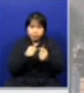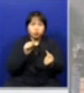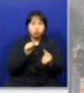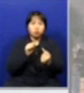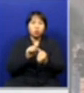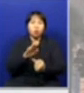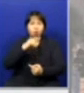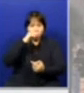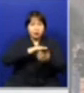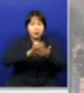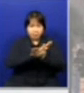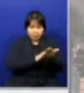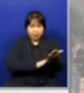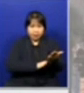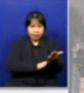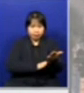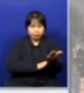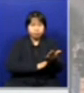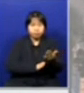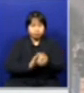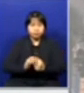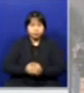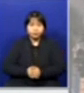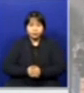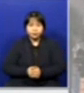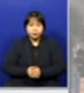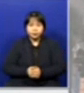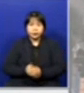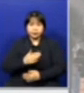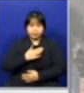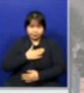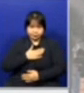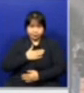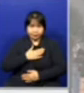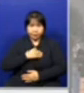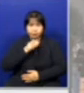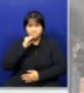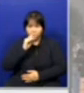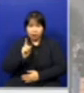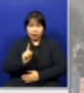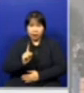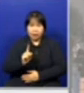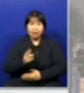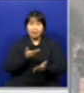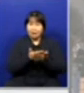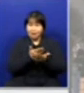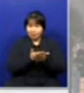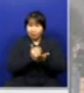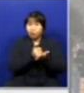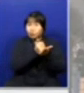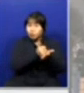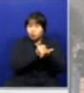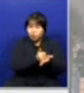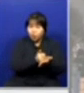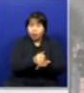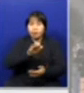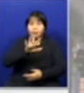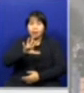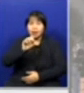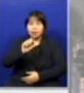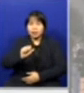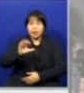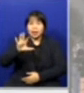ประเทศไทยเราท่านประธานคะเรียนว่าจากเงินกู้เงินเยียวยา 550,000